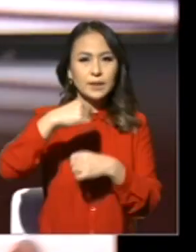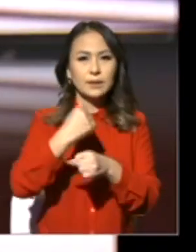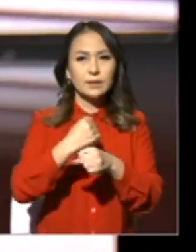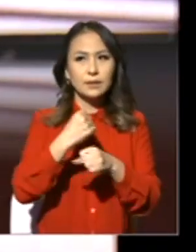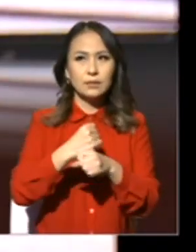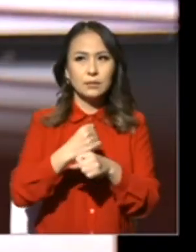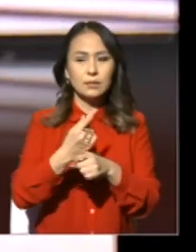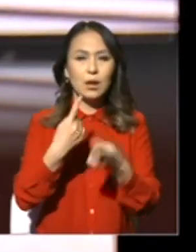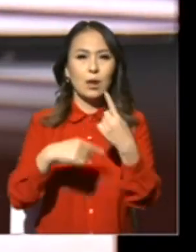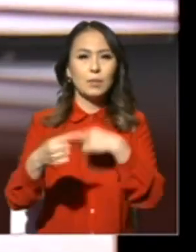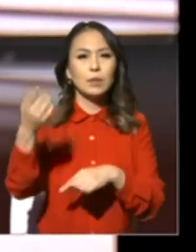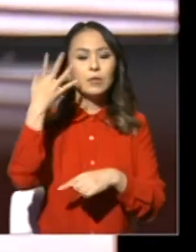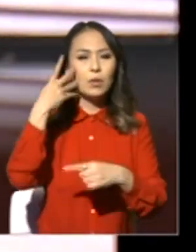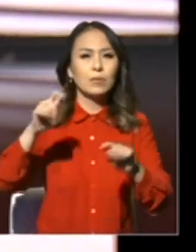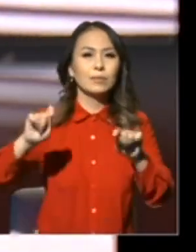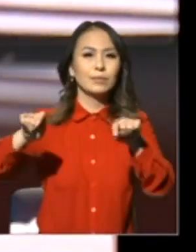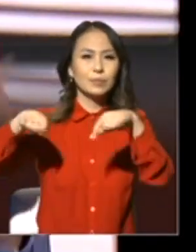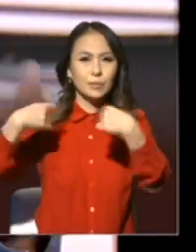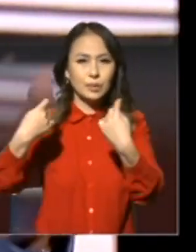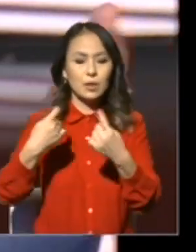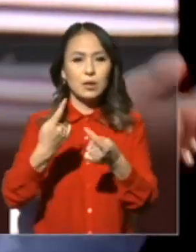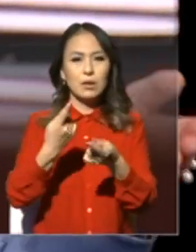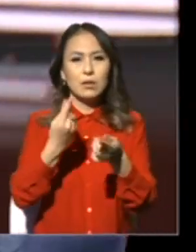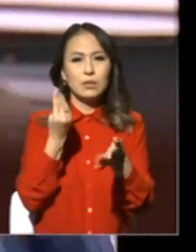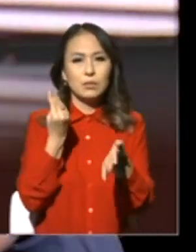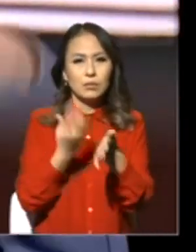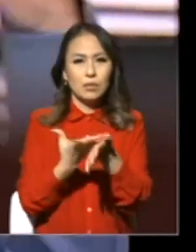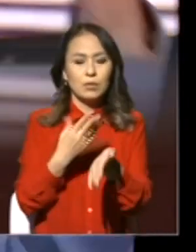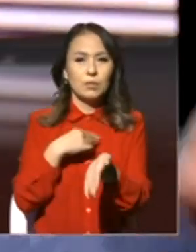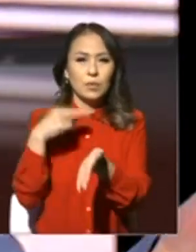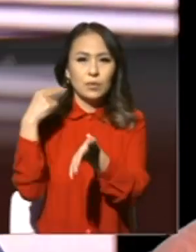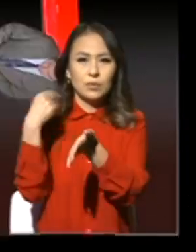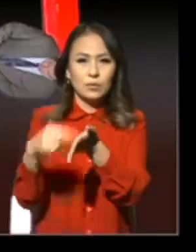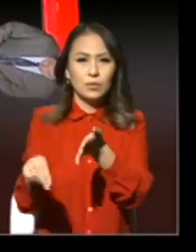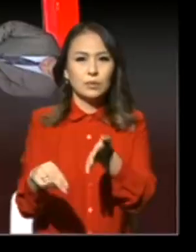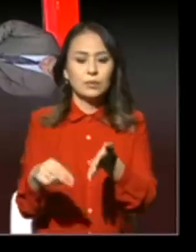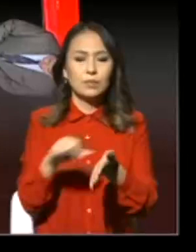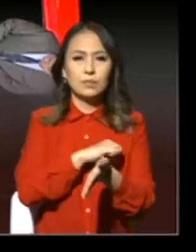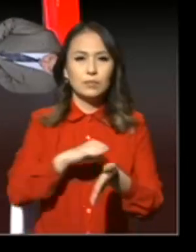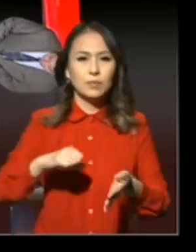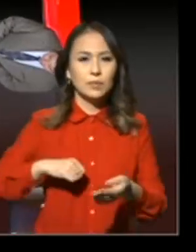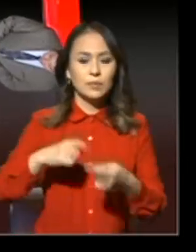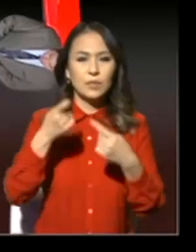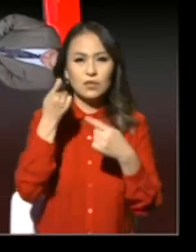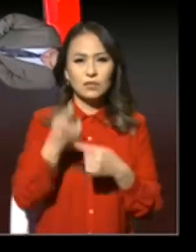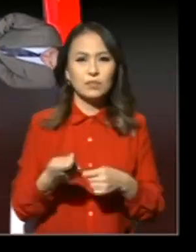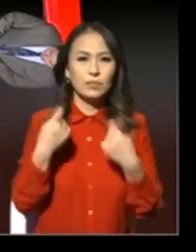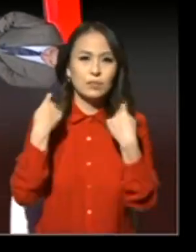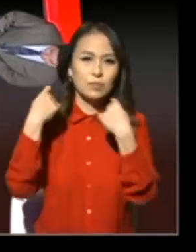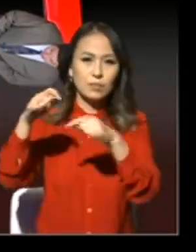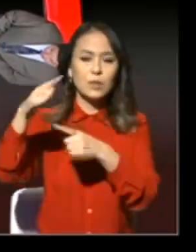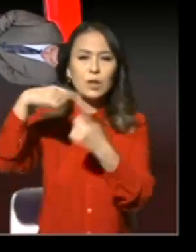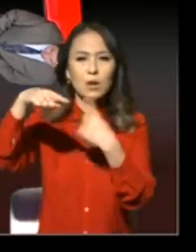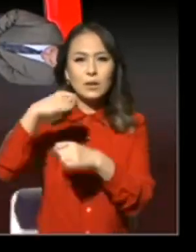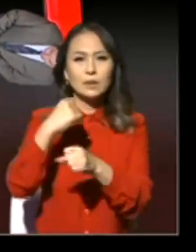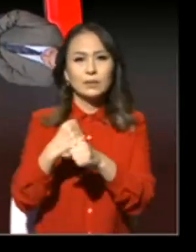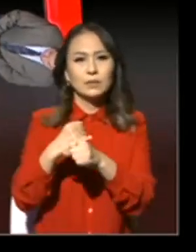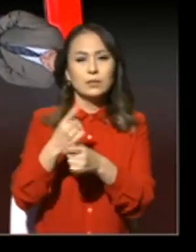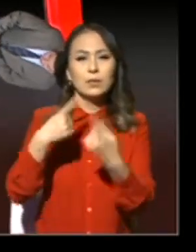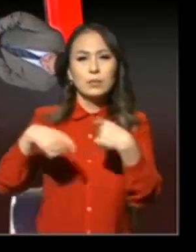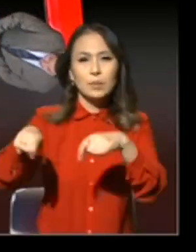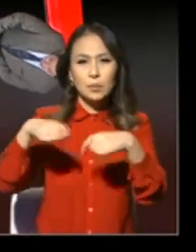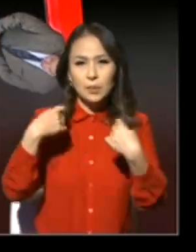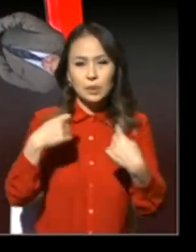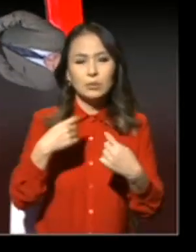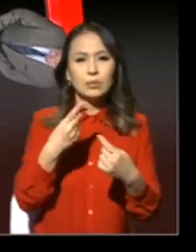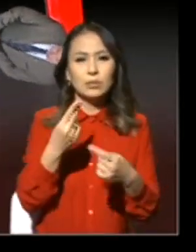ол бізге қымбатқа түседі. Оны да біз өз ол қымбатқа біз оны арзанға сыртқа шығарып қымбатқа өндіріп өзіміздің халқымызға арзан беретін болсақ,